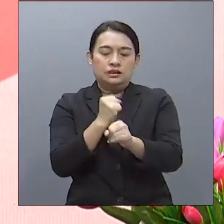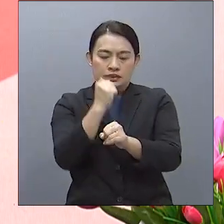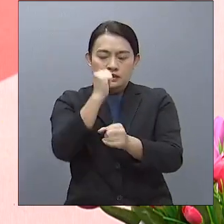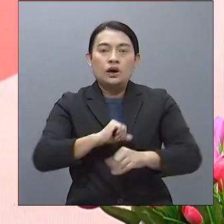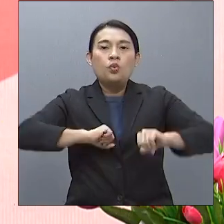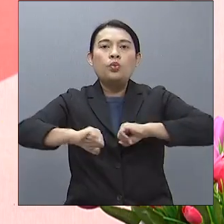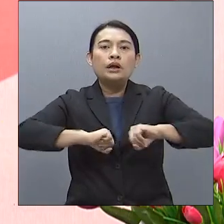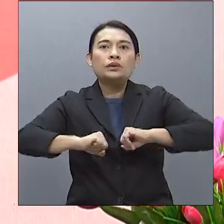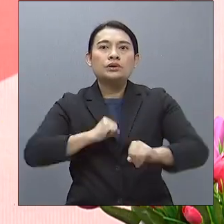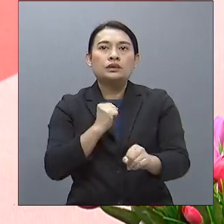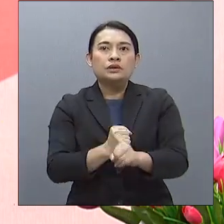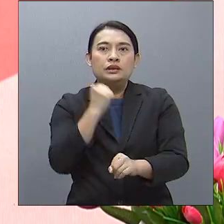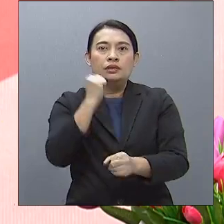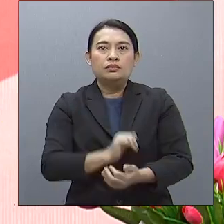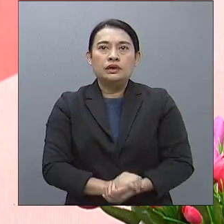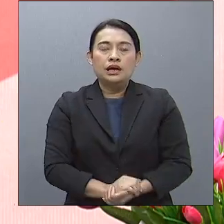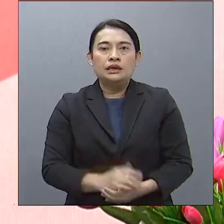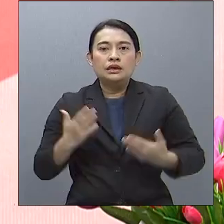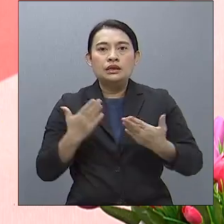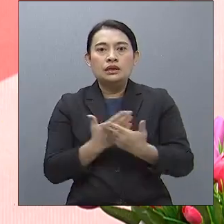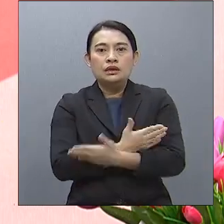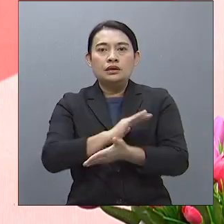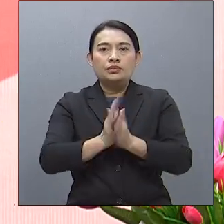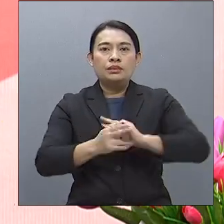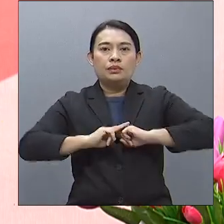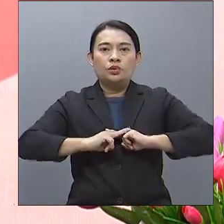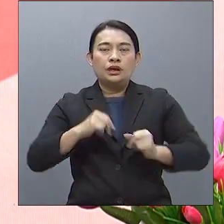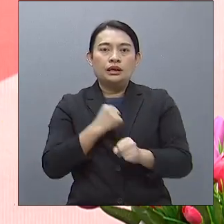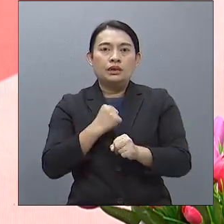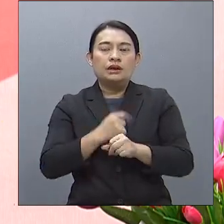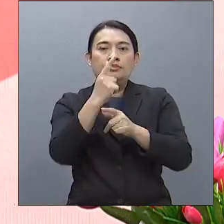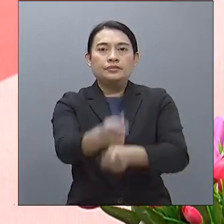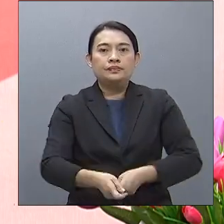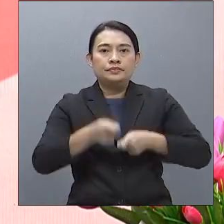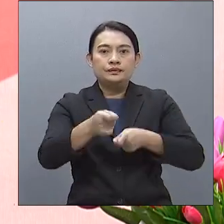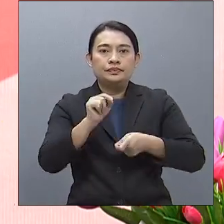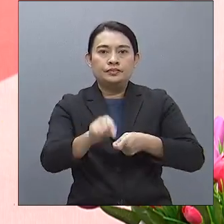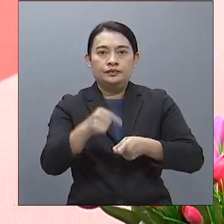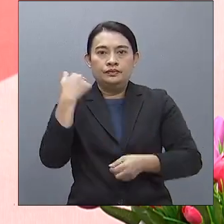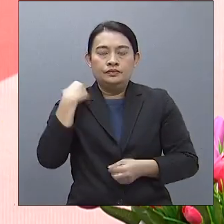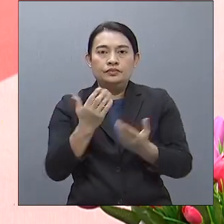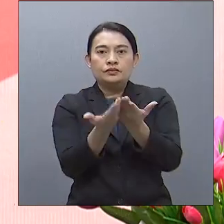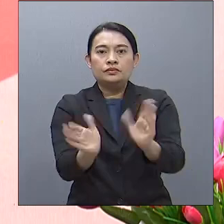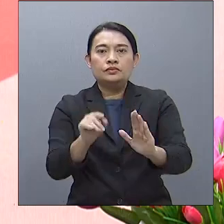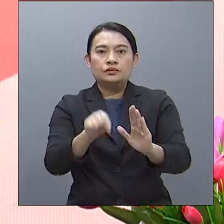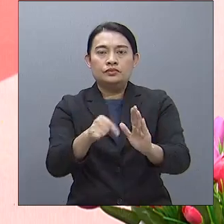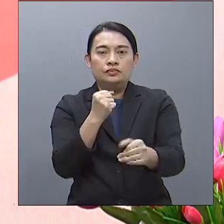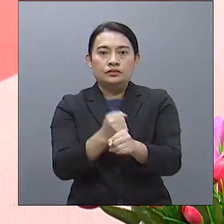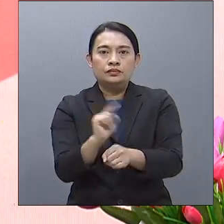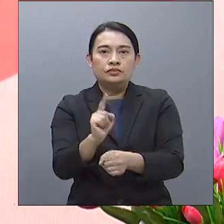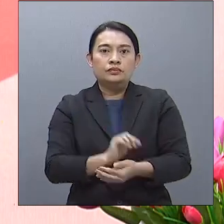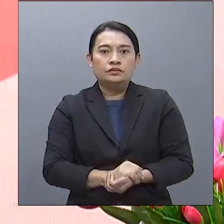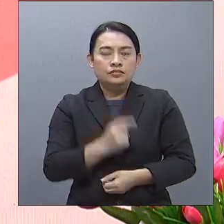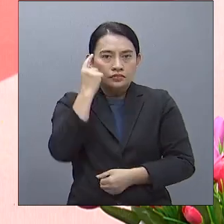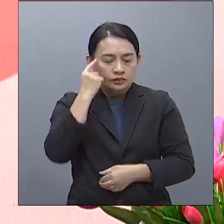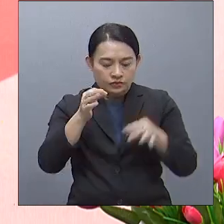ยรุ่นเดี๋ยวนี้หันเขาเรียกว่าผันตัวจากทำงานในเมืองไปทำงานเป็นเกษตรกรกันเยอะเลยมีครอบครัวครอบครัวนึงเนี่ยนะครับเขาได้ตัดสินใ